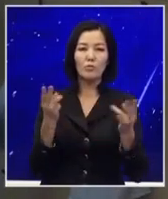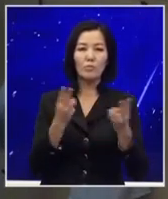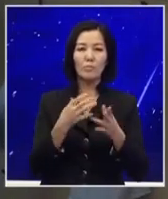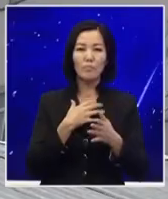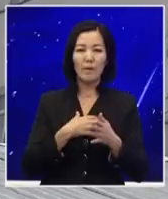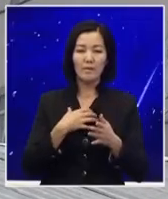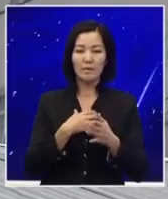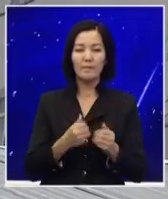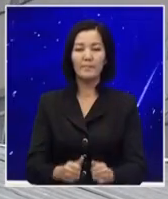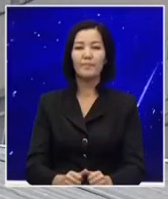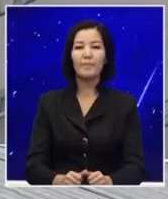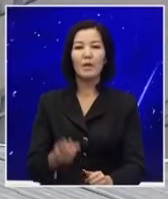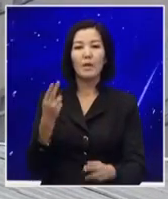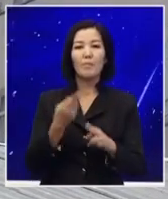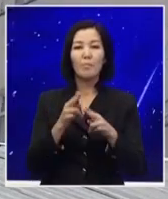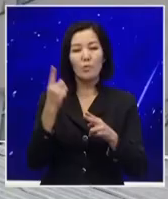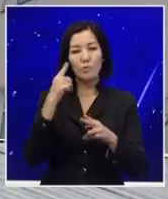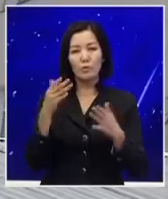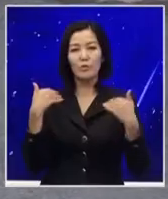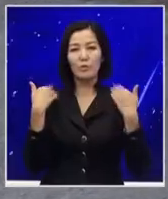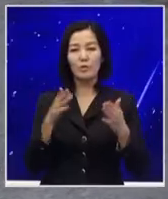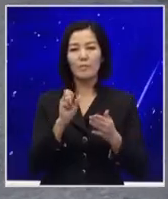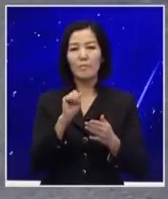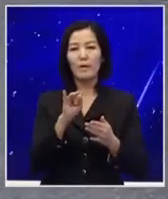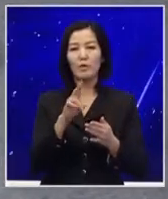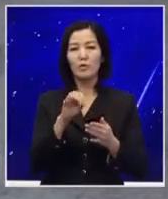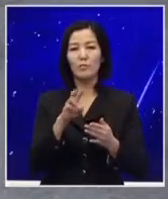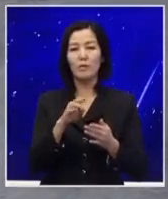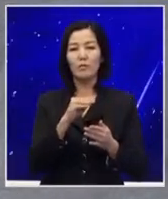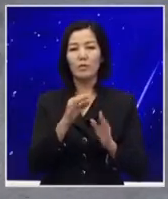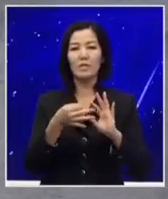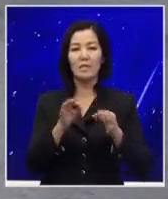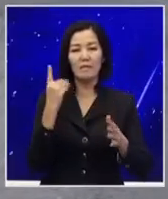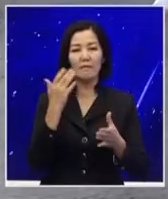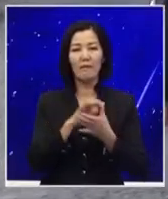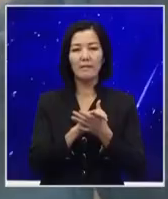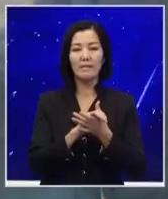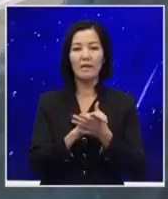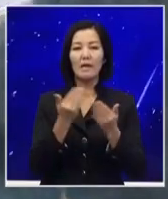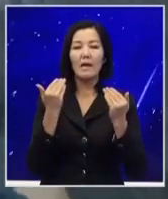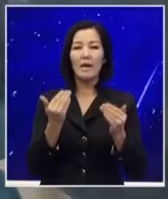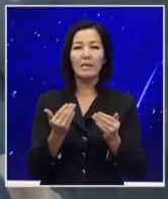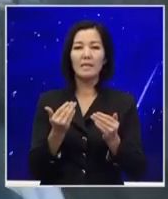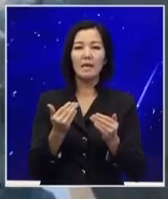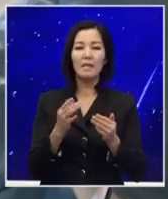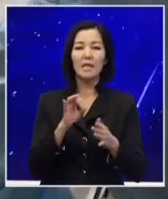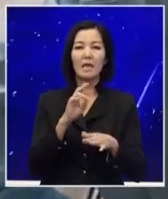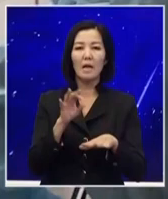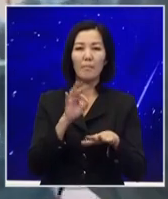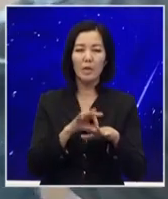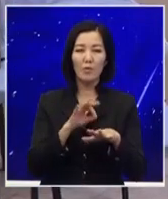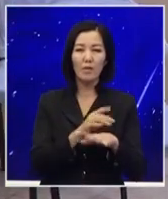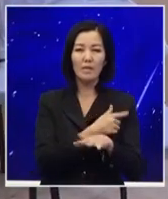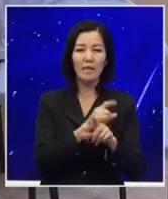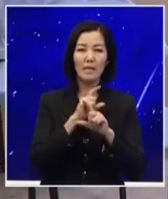маңызды. Бұл ұсыныспен облыс әкімінің орынбасары Батыржан Байжұманов жете танысты. Өмір үшін күресіп жатқан азаматтарға қолдау